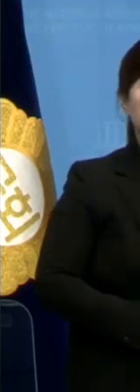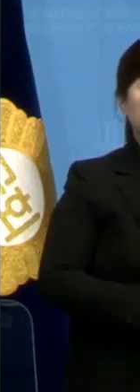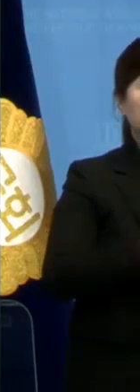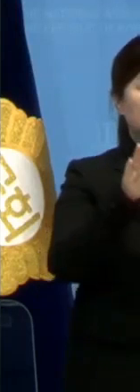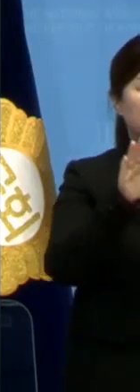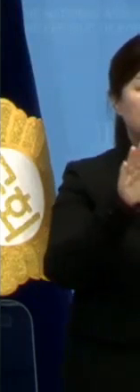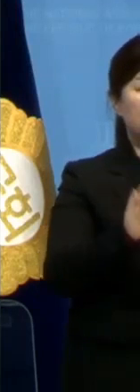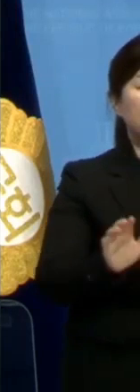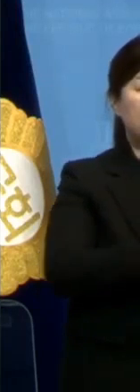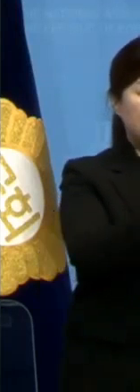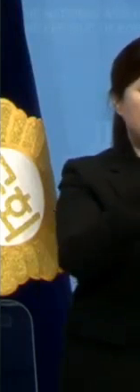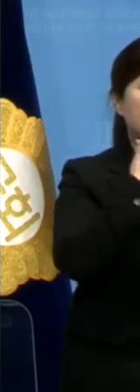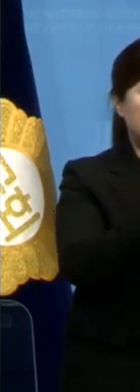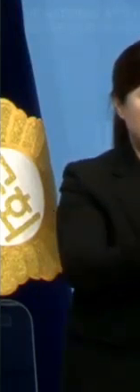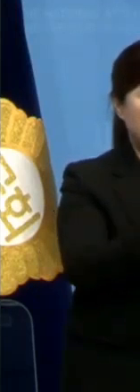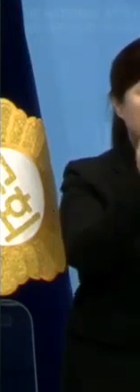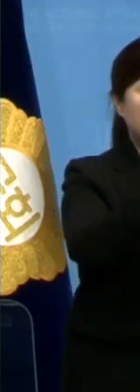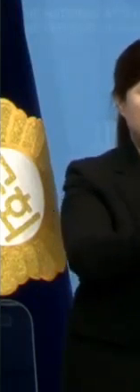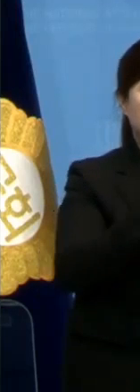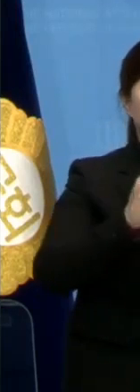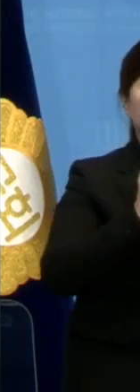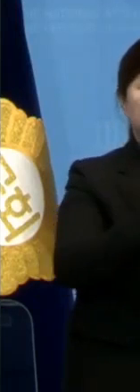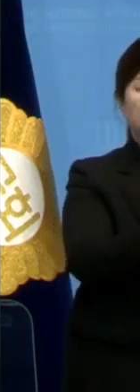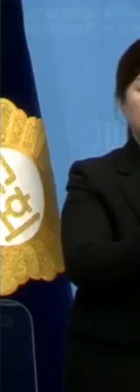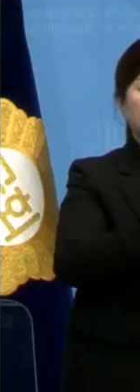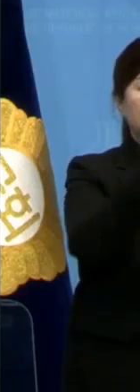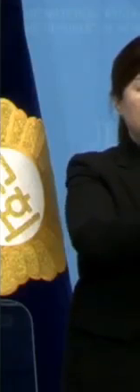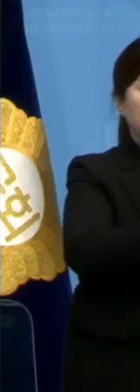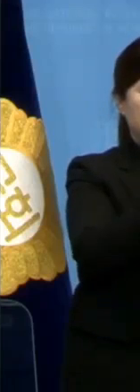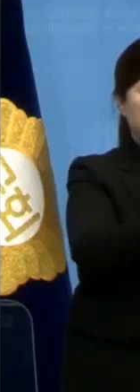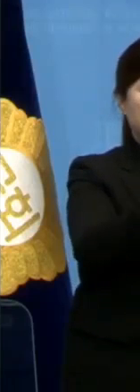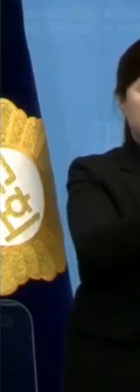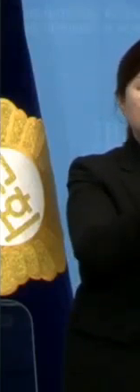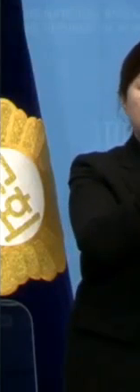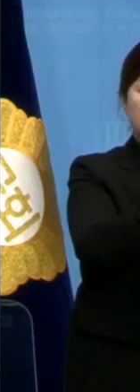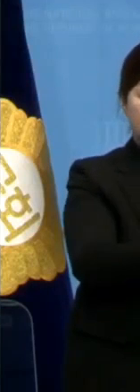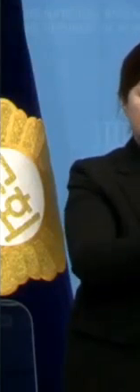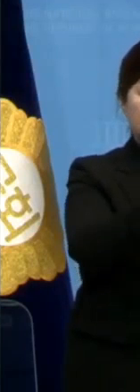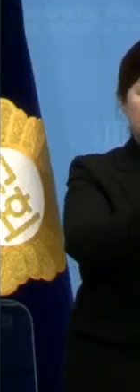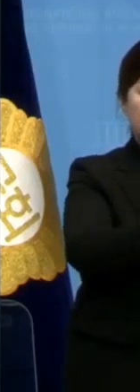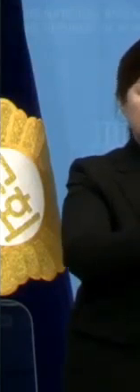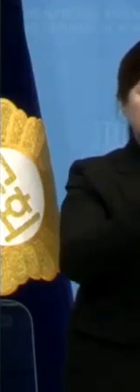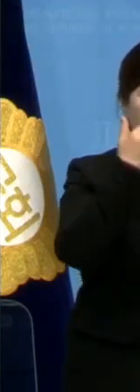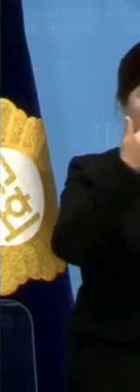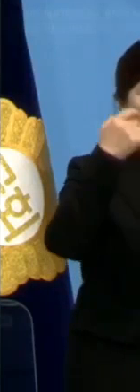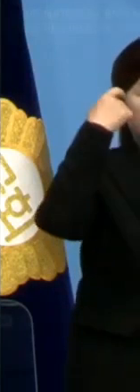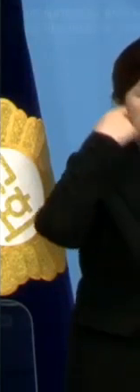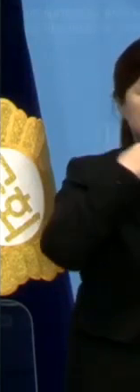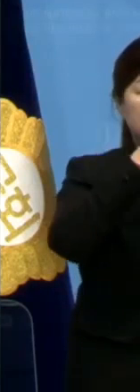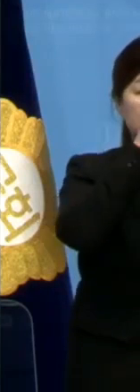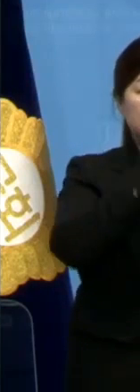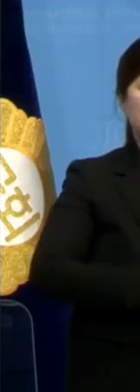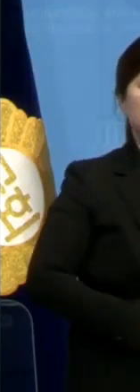이번에 코로나19를 경험하면서 공공의료의 중요성에 절감하고 있습니다.